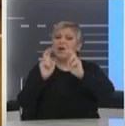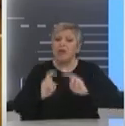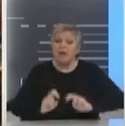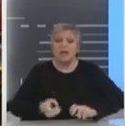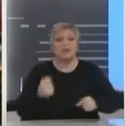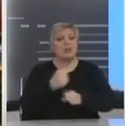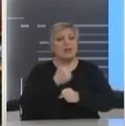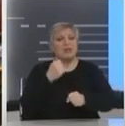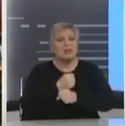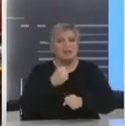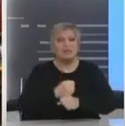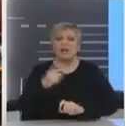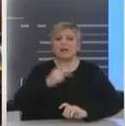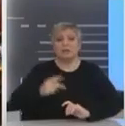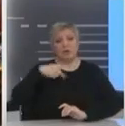τα κοινωνικά δικαιώματα.